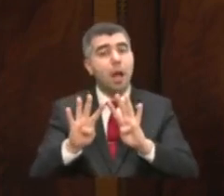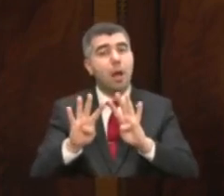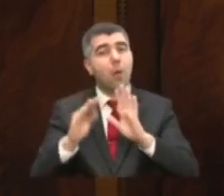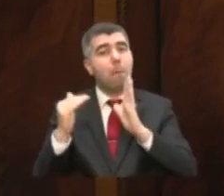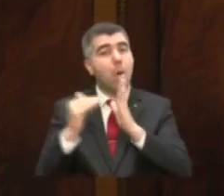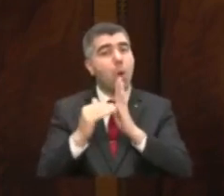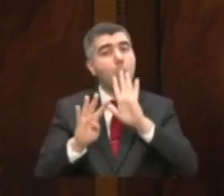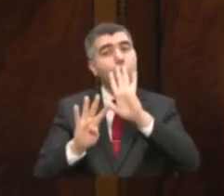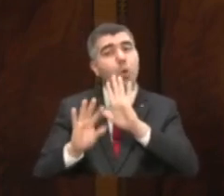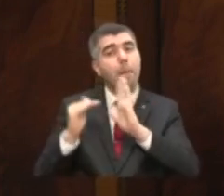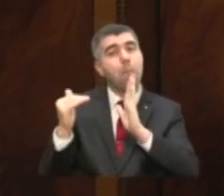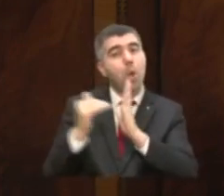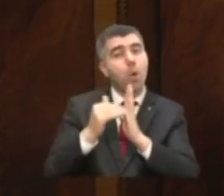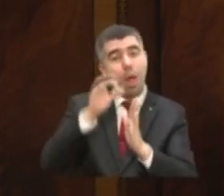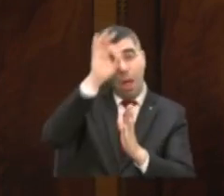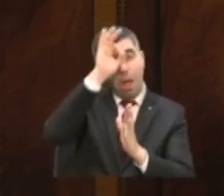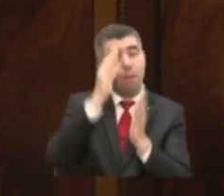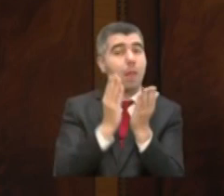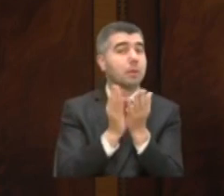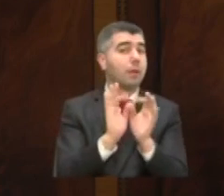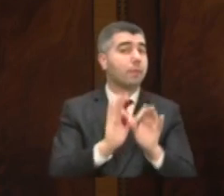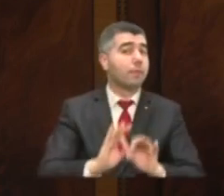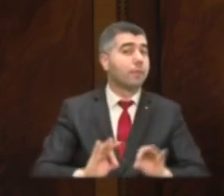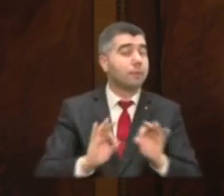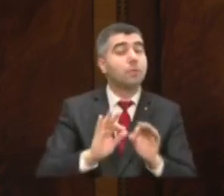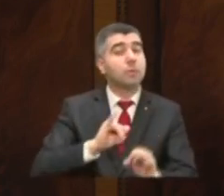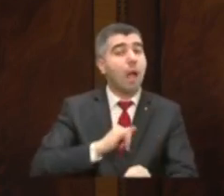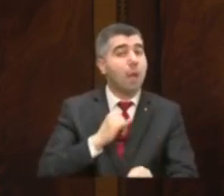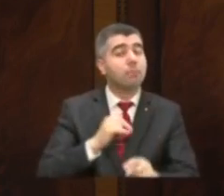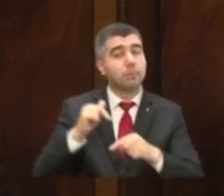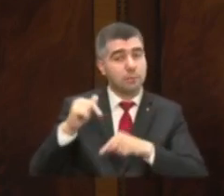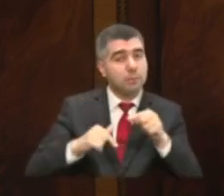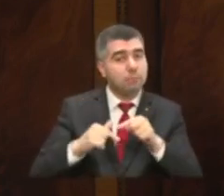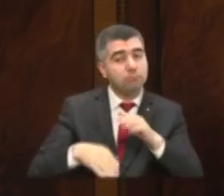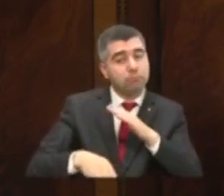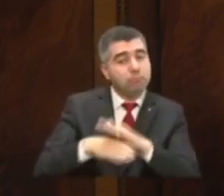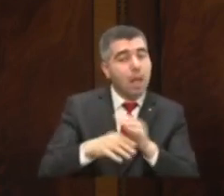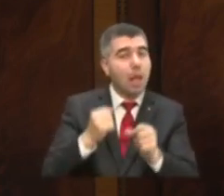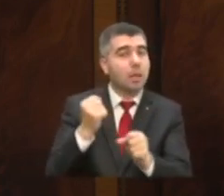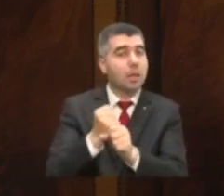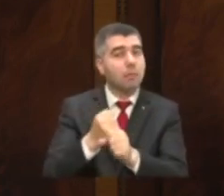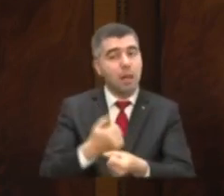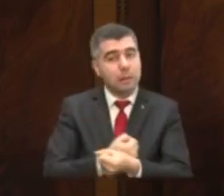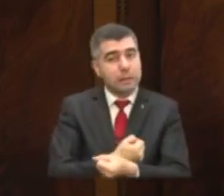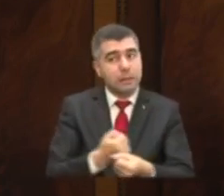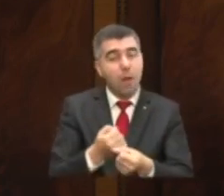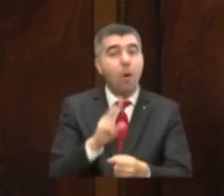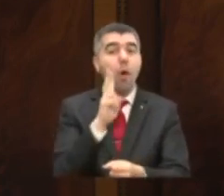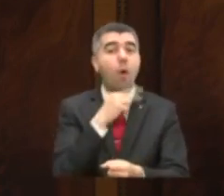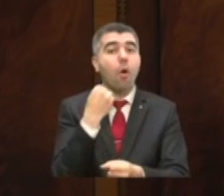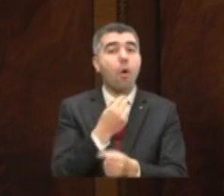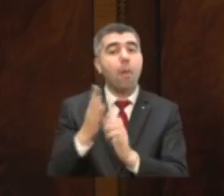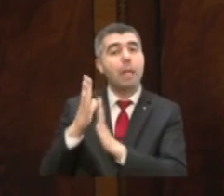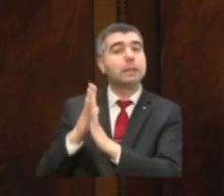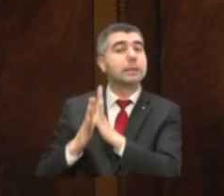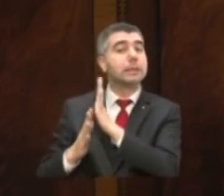خرجوا من المدرسة في عهد حكومات سابقة، ماشي هاد الحكومة، أو كثير منهم خرج البطالة في هاد حكومات سابقة. فنحن ندبر أيضا إرتن، وفي